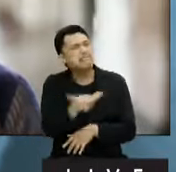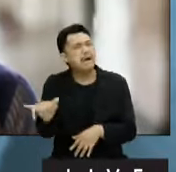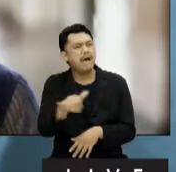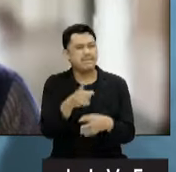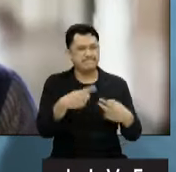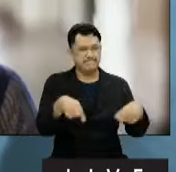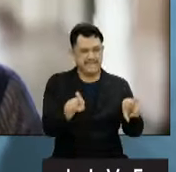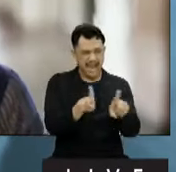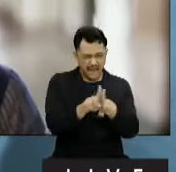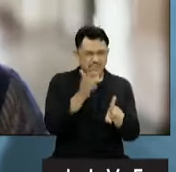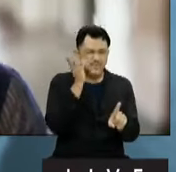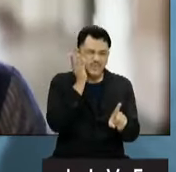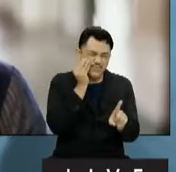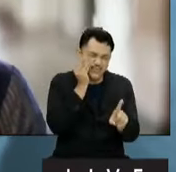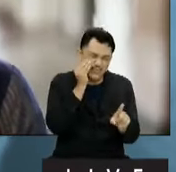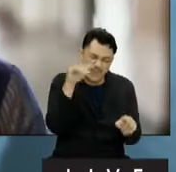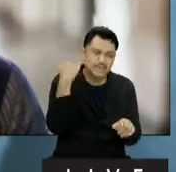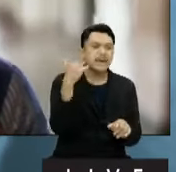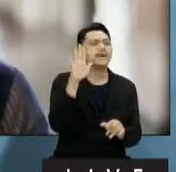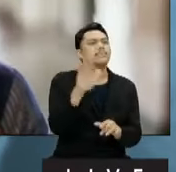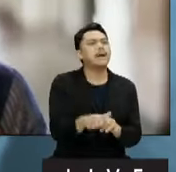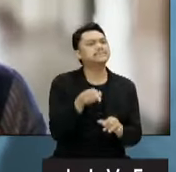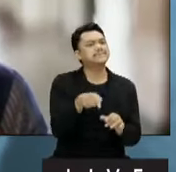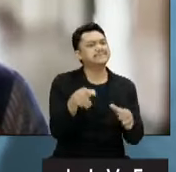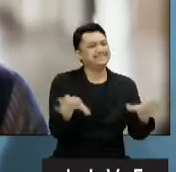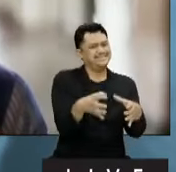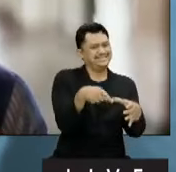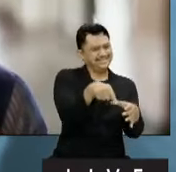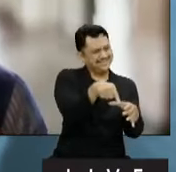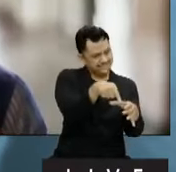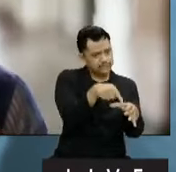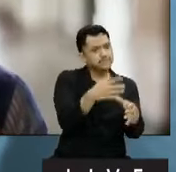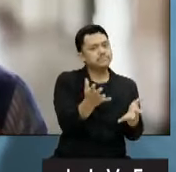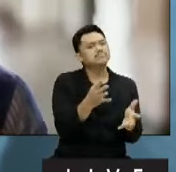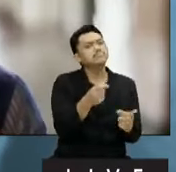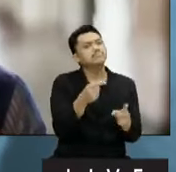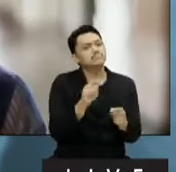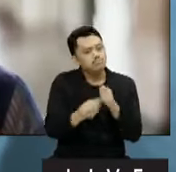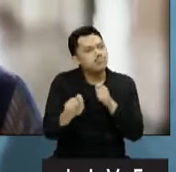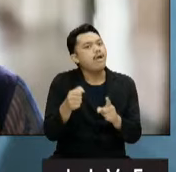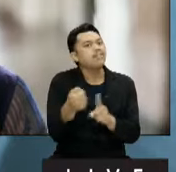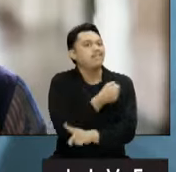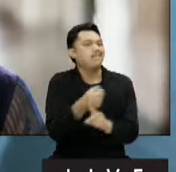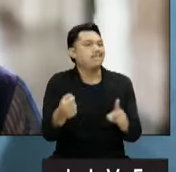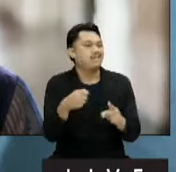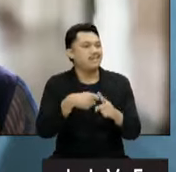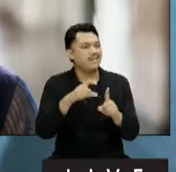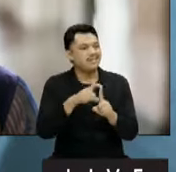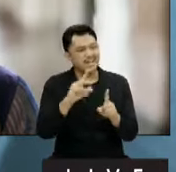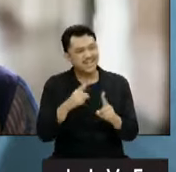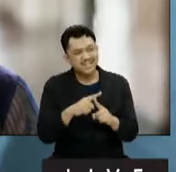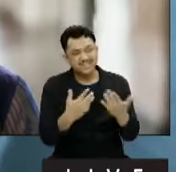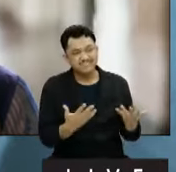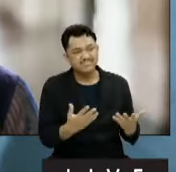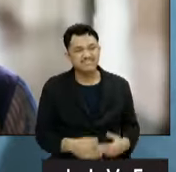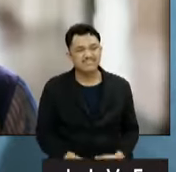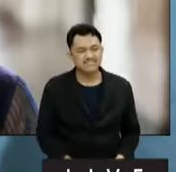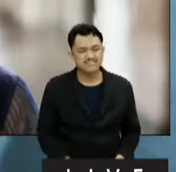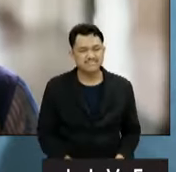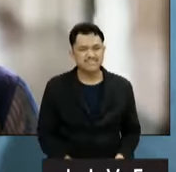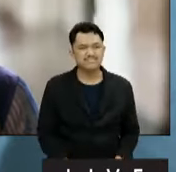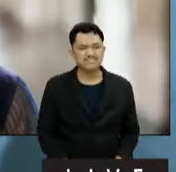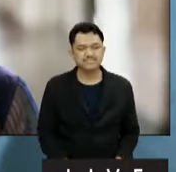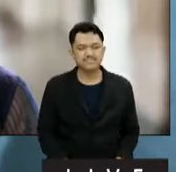berumur 19 tahun. Pernikahan dengan umur yang tergolong masih muda ini, apakah menjadi faktor utama penyebab KDRT